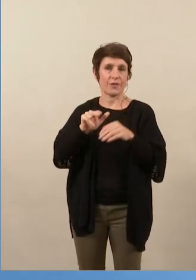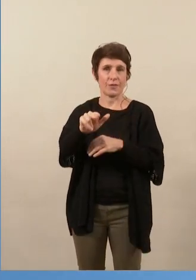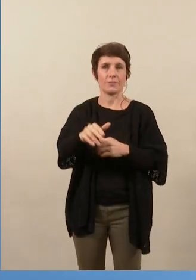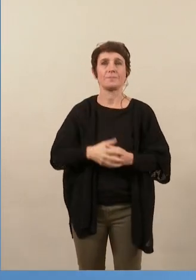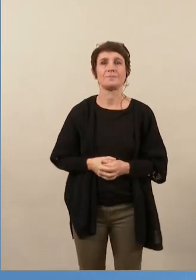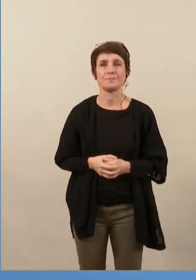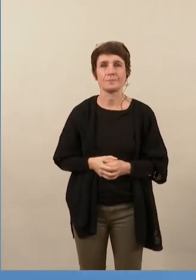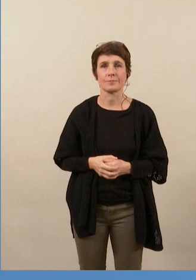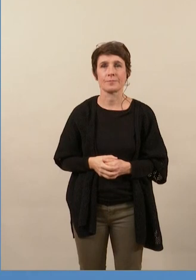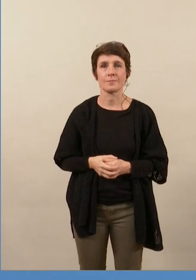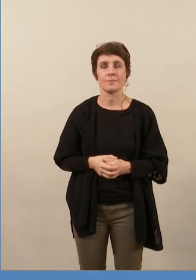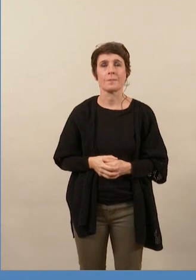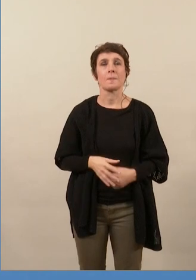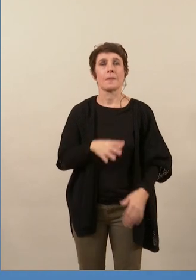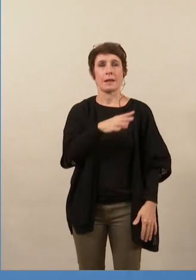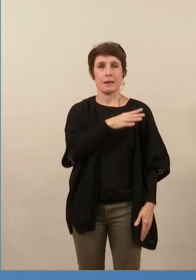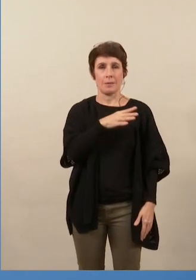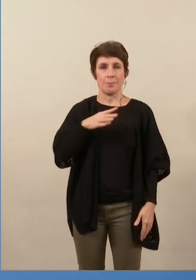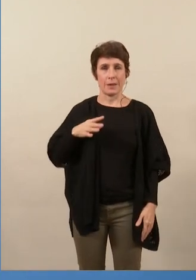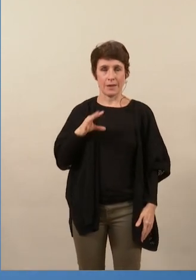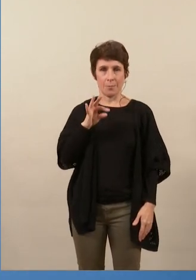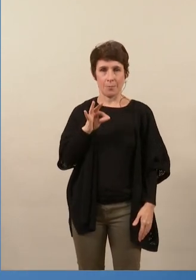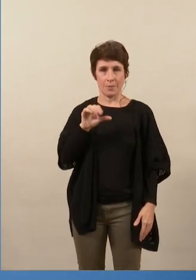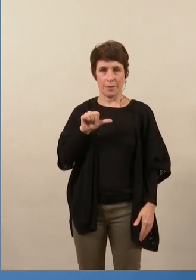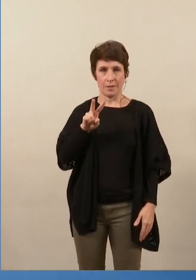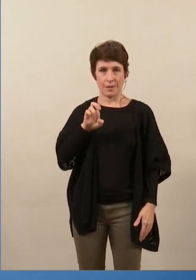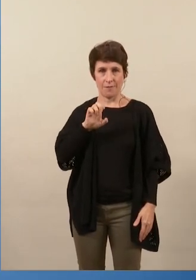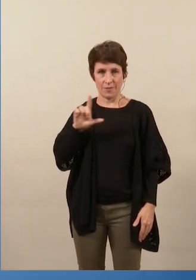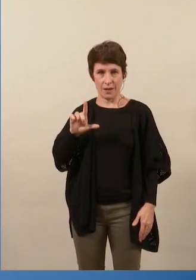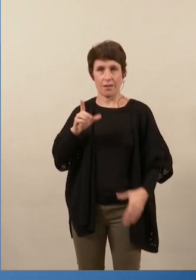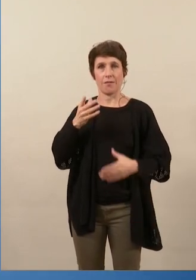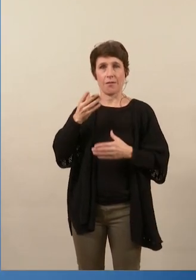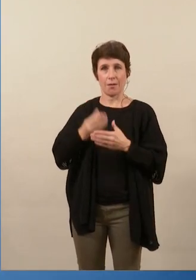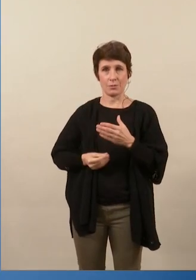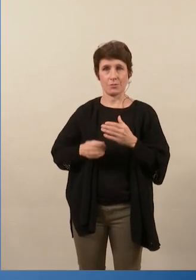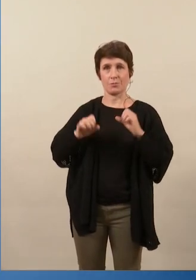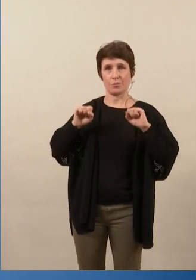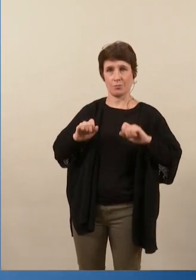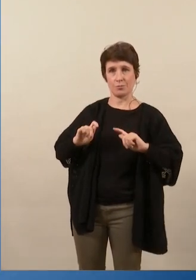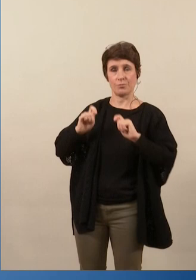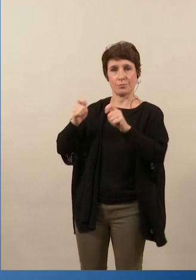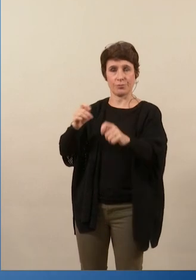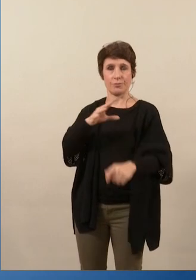Christine Garnier romain gentil close up